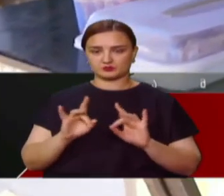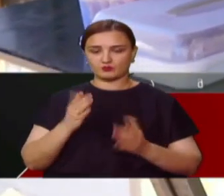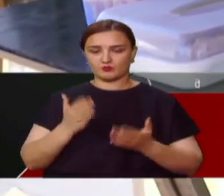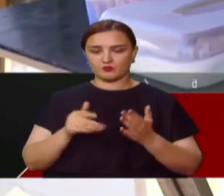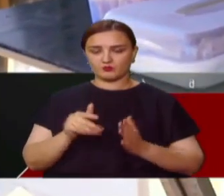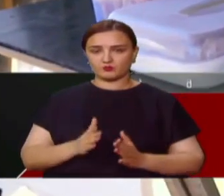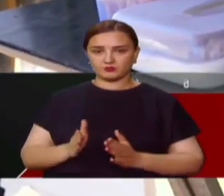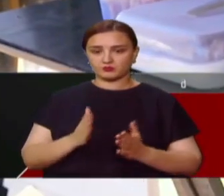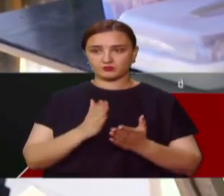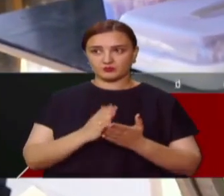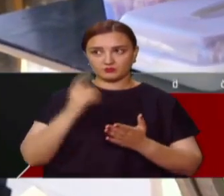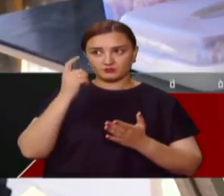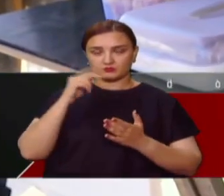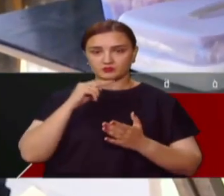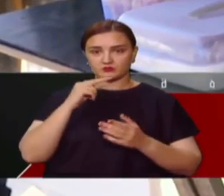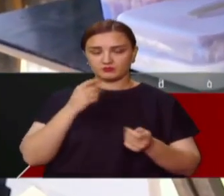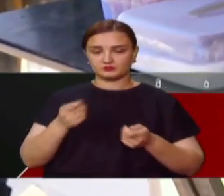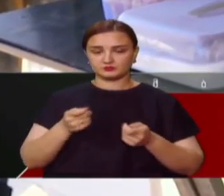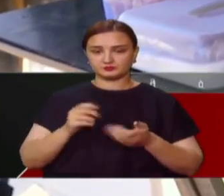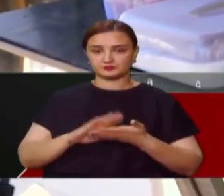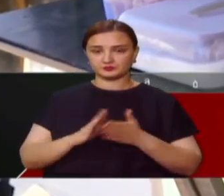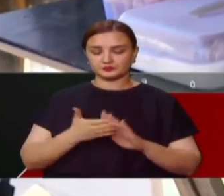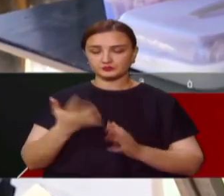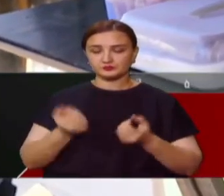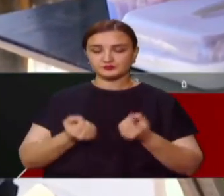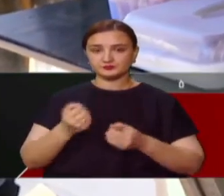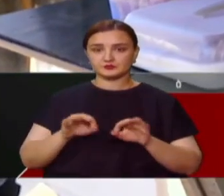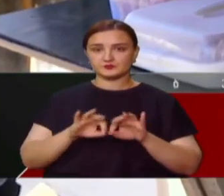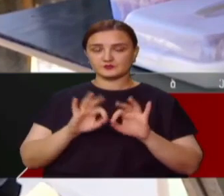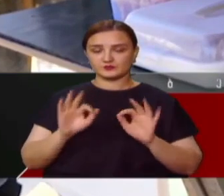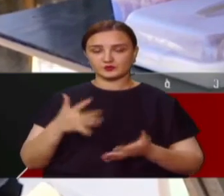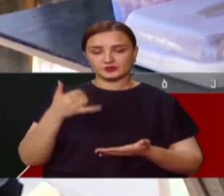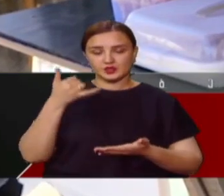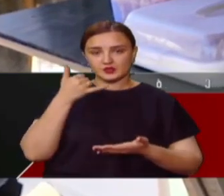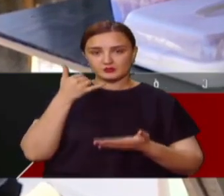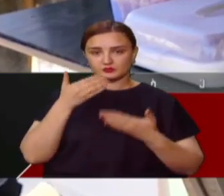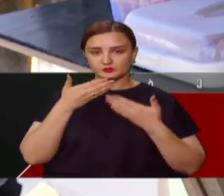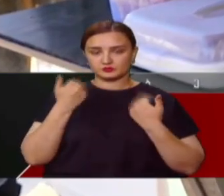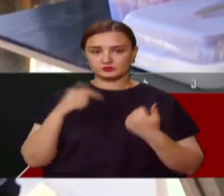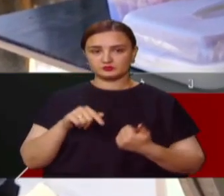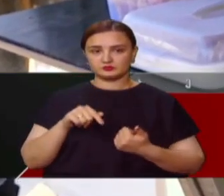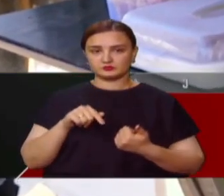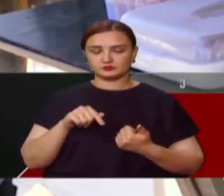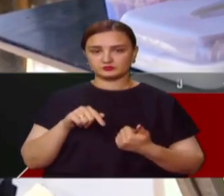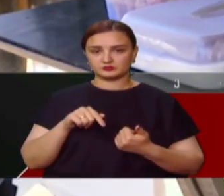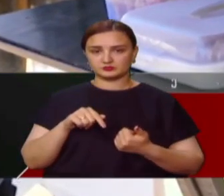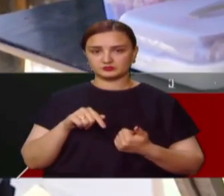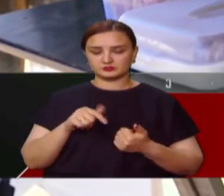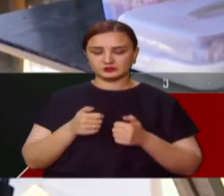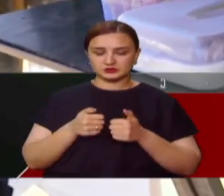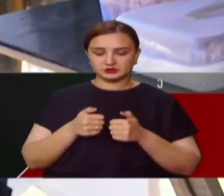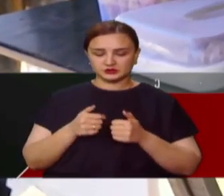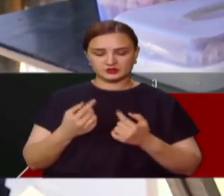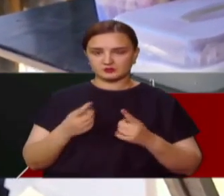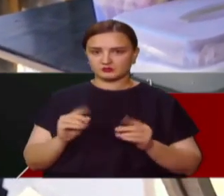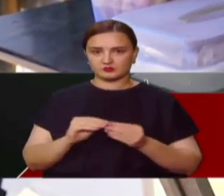ამ გზაზე ხარ ფხიზონ მდგომარეობაში, თუ მანქანა ყავს გამართული, თუ ტელეფონში არ გაქვს თავი ჩარგული, არანაირად,